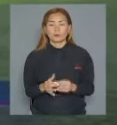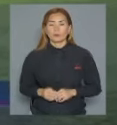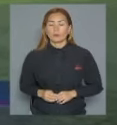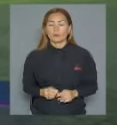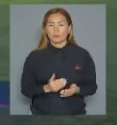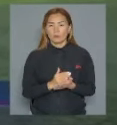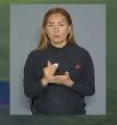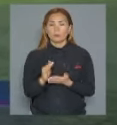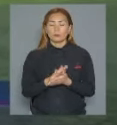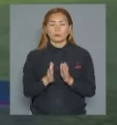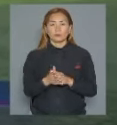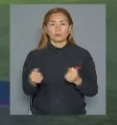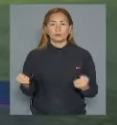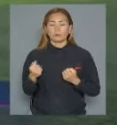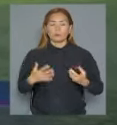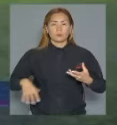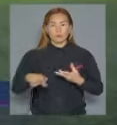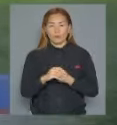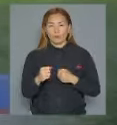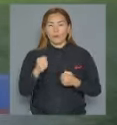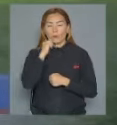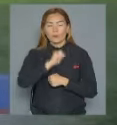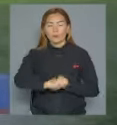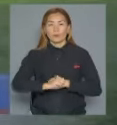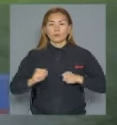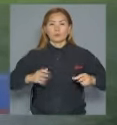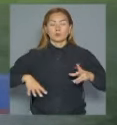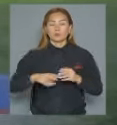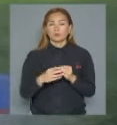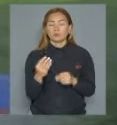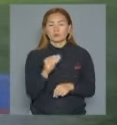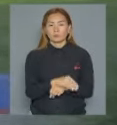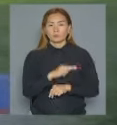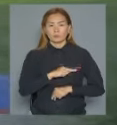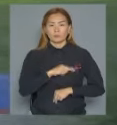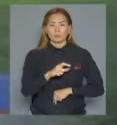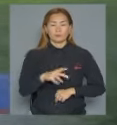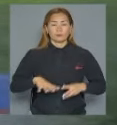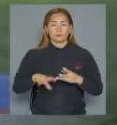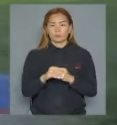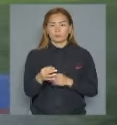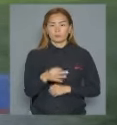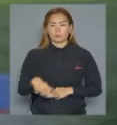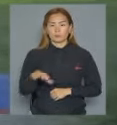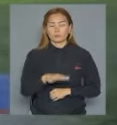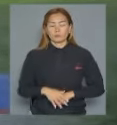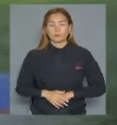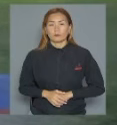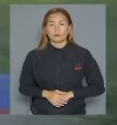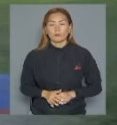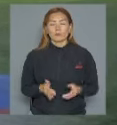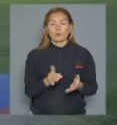жоғары жетістікке спортшыларды, ардагер спортшыларымызды және еңбегі сіңген жаттықтырушыларымызды облыс көлеміндегі тұрғындарға